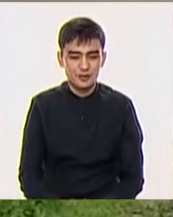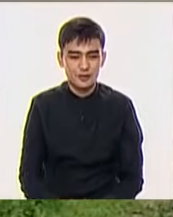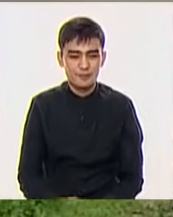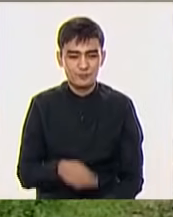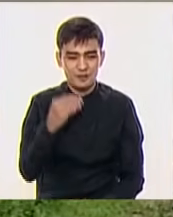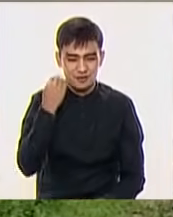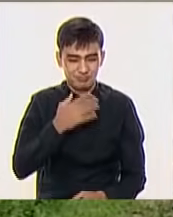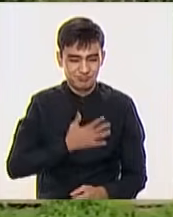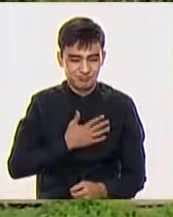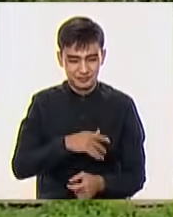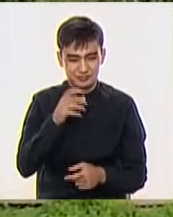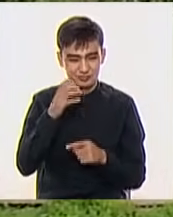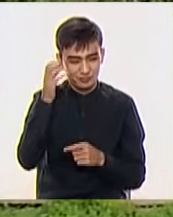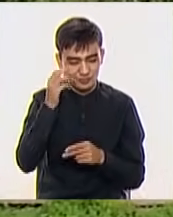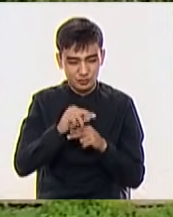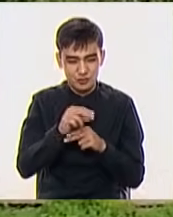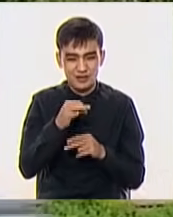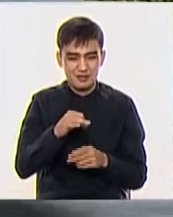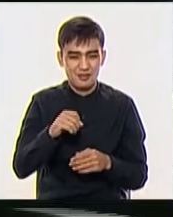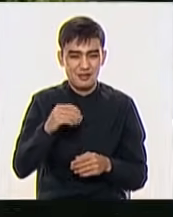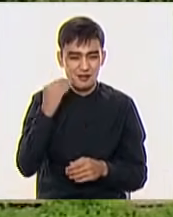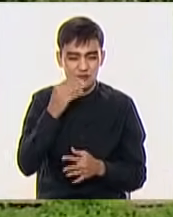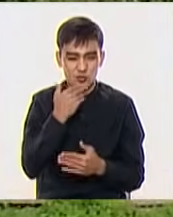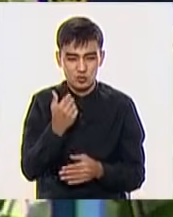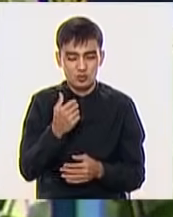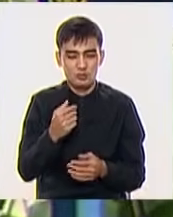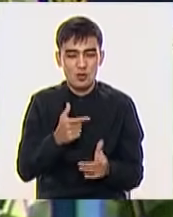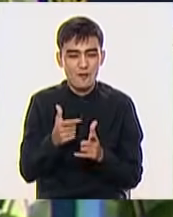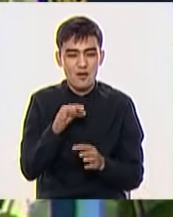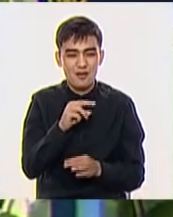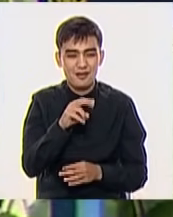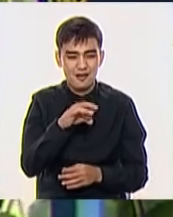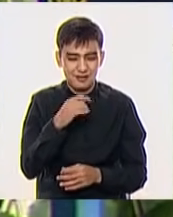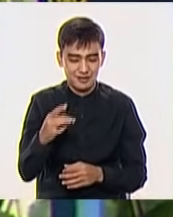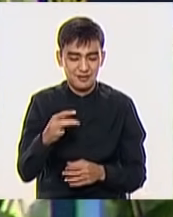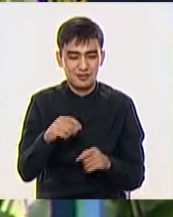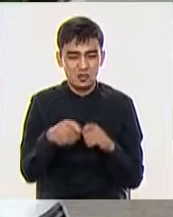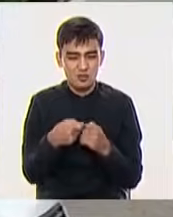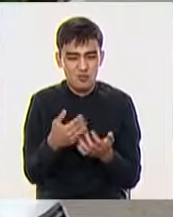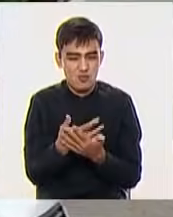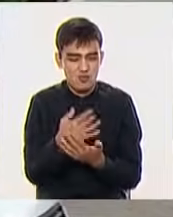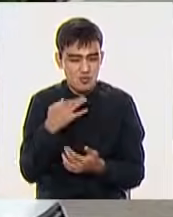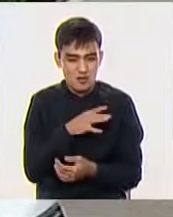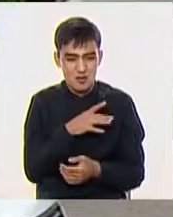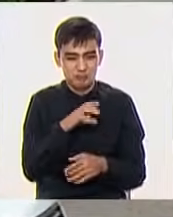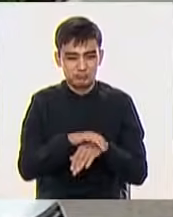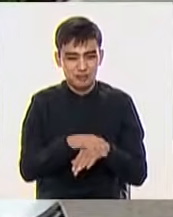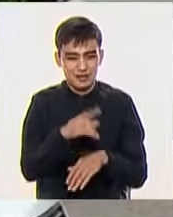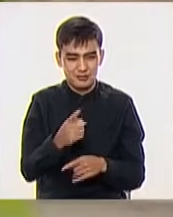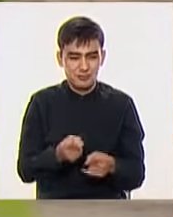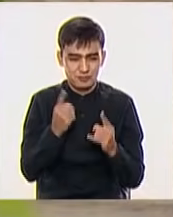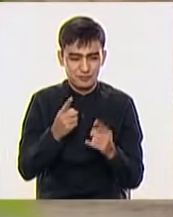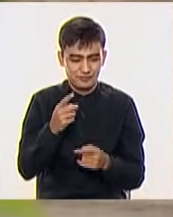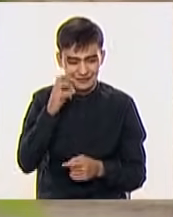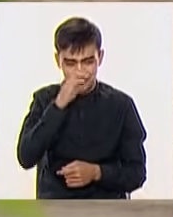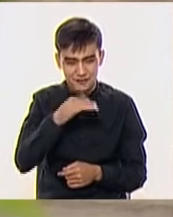Низкое качество образования, некачественная подготовка кадров и множество других нарушений выявили специалисты МОН в одном из крупнейших вузов